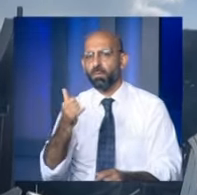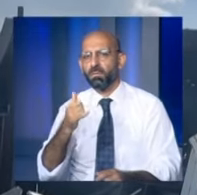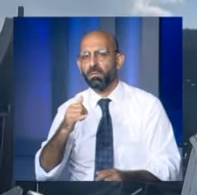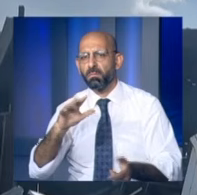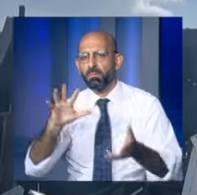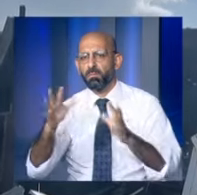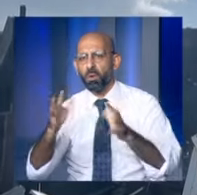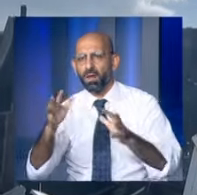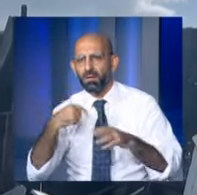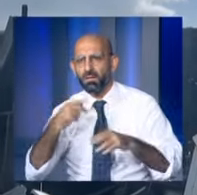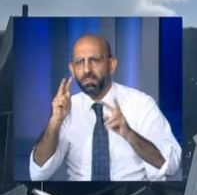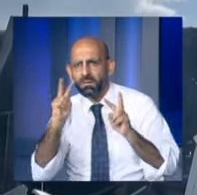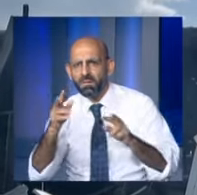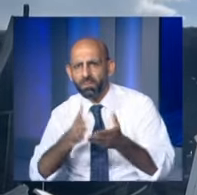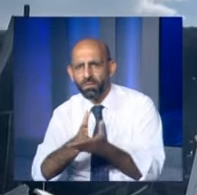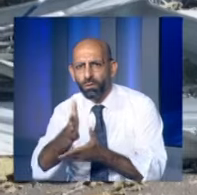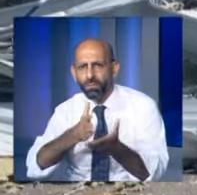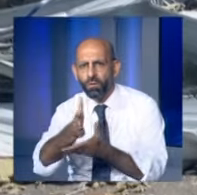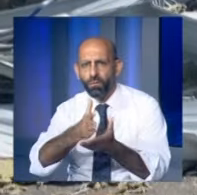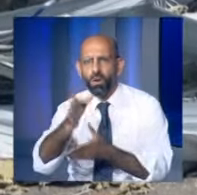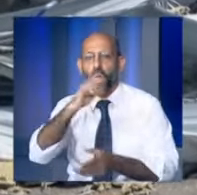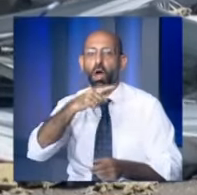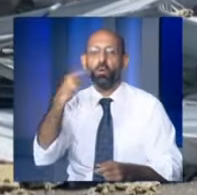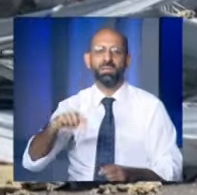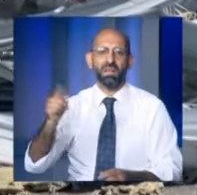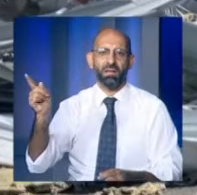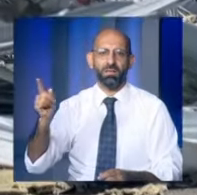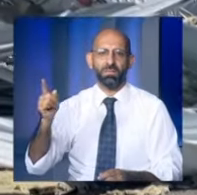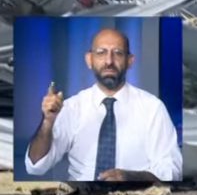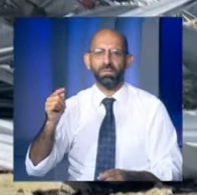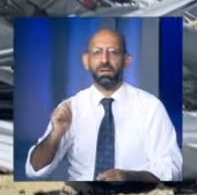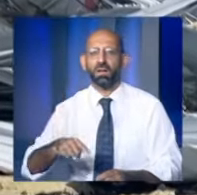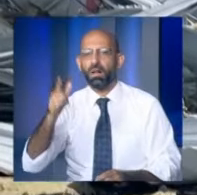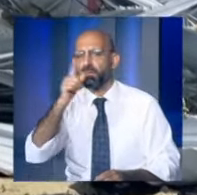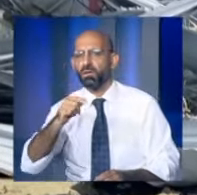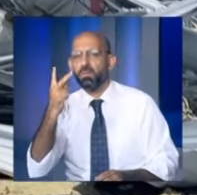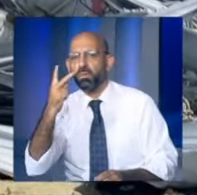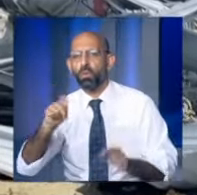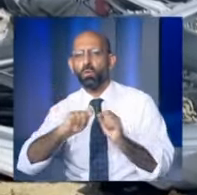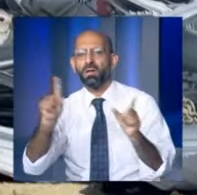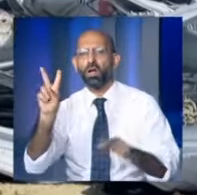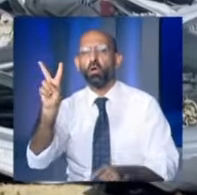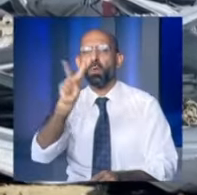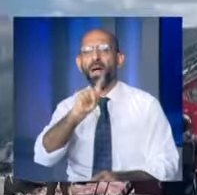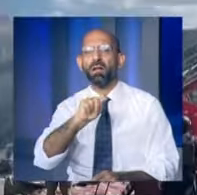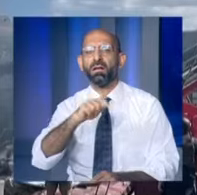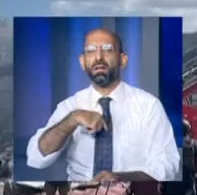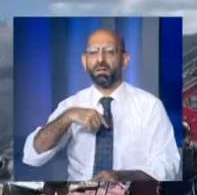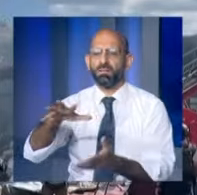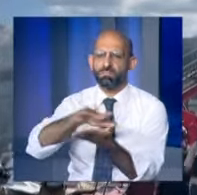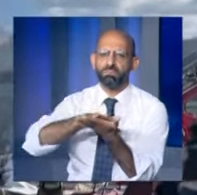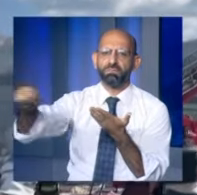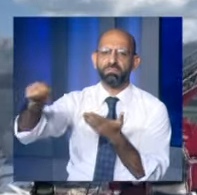لأن الأوكرانيين بأنفسهم من غير المرجح أن يتمكنوا من صياغة هذا المخطط الميداني. وأكد علاء